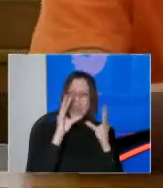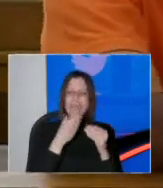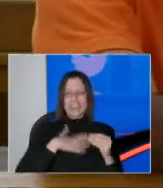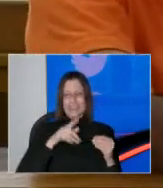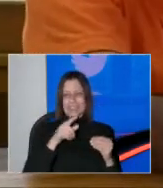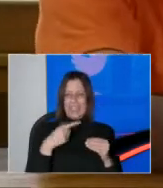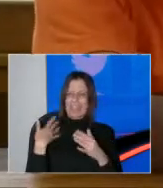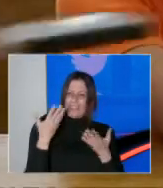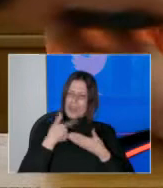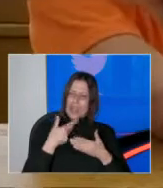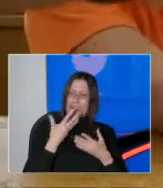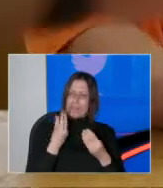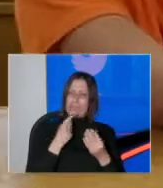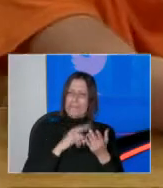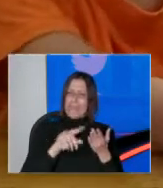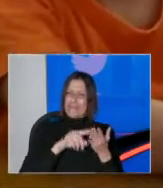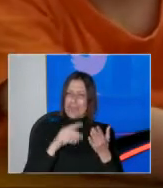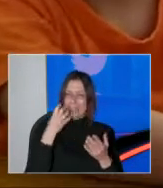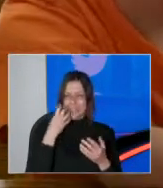אני, תביאו לי רגע את הטלפון רגע.